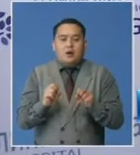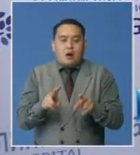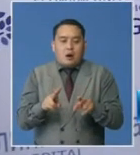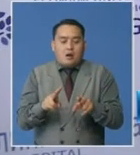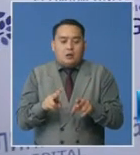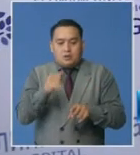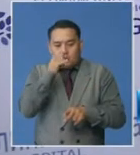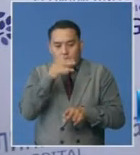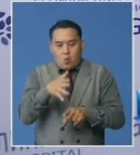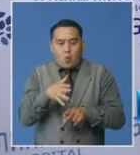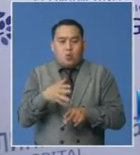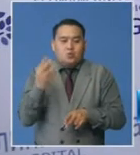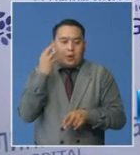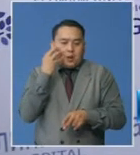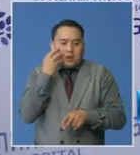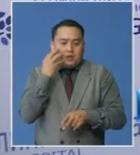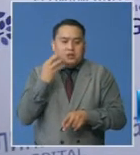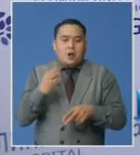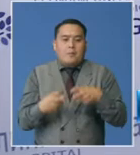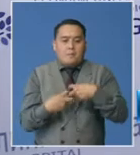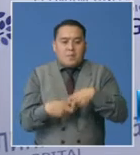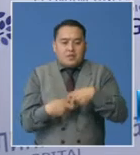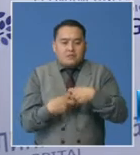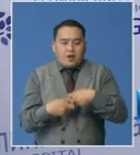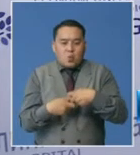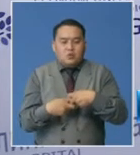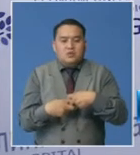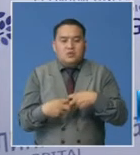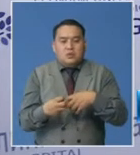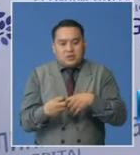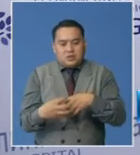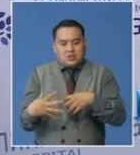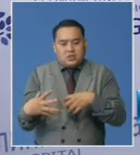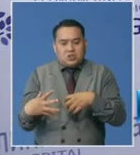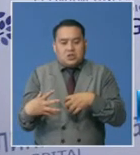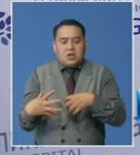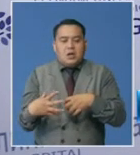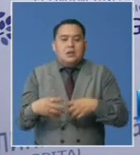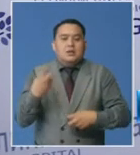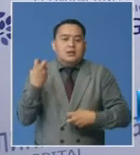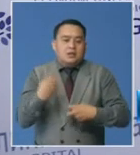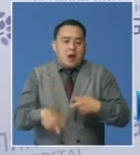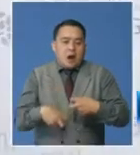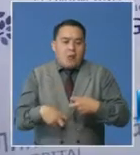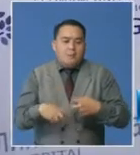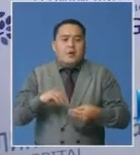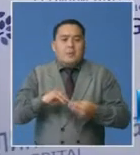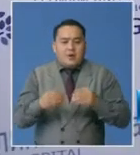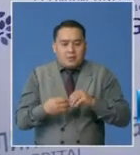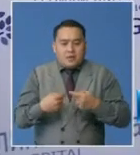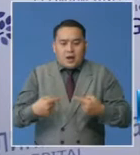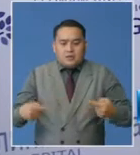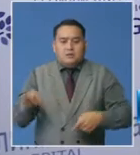бесплодие, позвоночные грыжи, протрузии, травмы, родовые проблемы. То